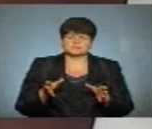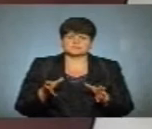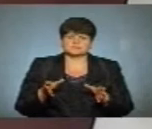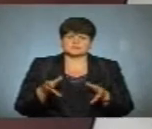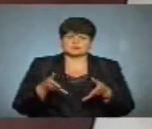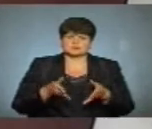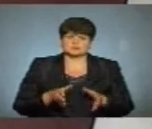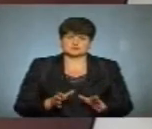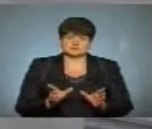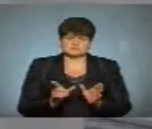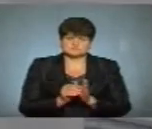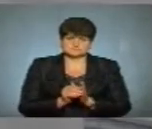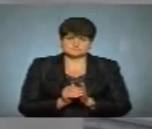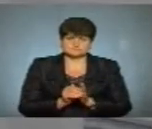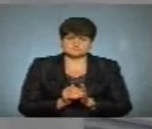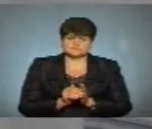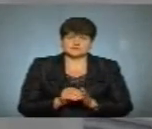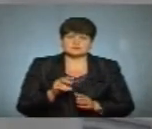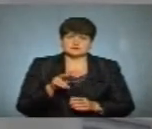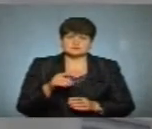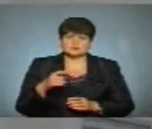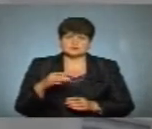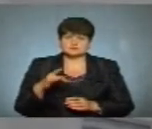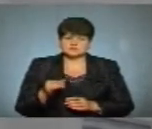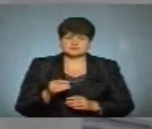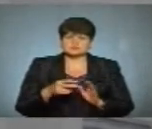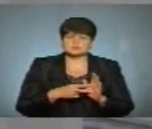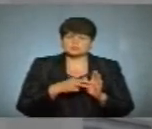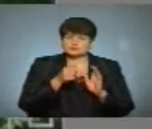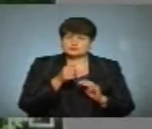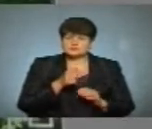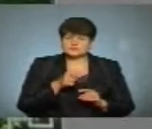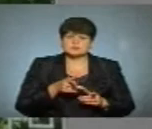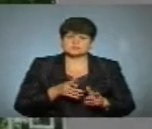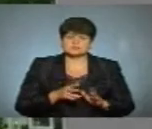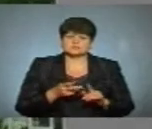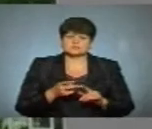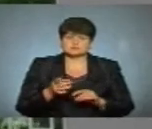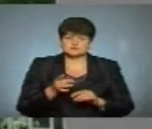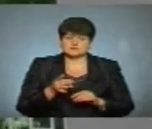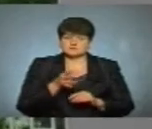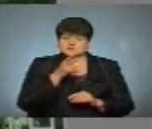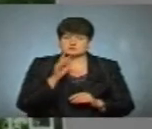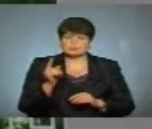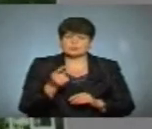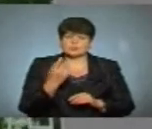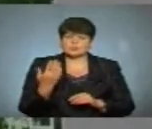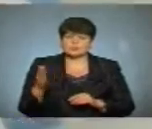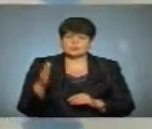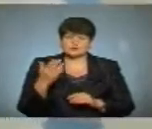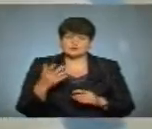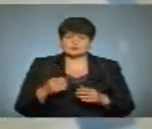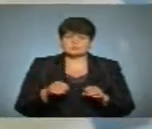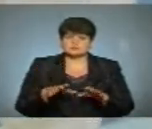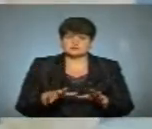дивіться. Леся Хоростківська на 7-му місяці вагітності. Вона народжуватиме вдруге. Під час прогулянки вирішила підтримати